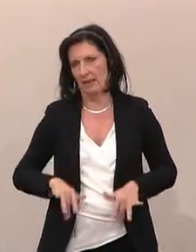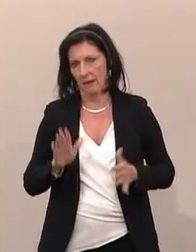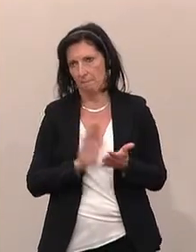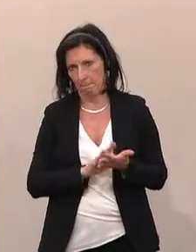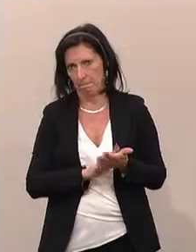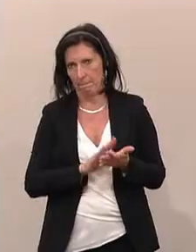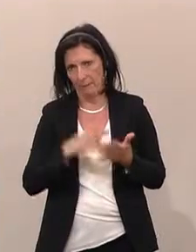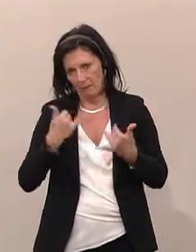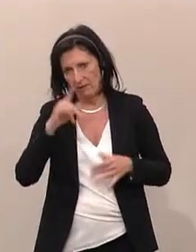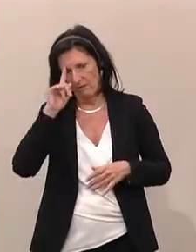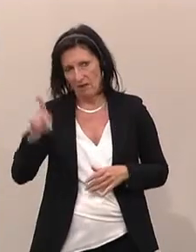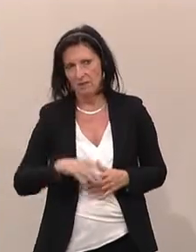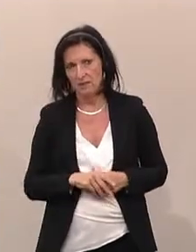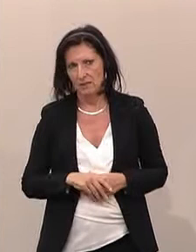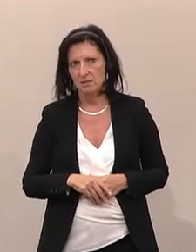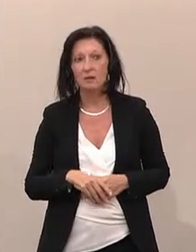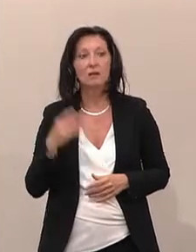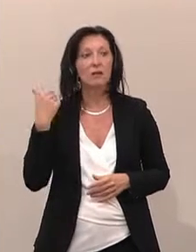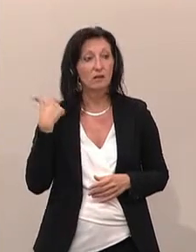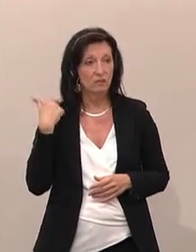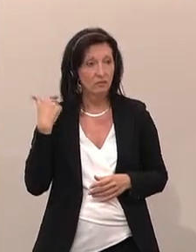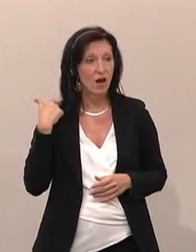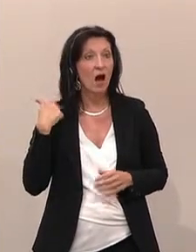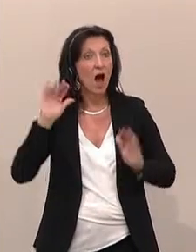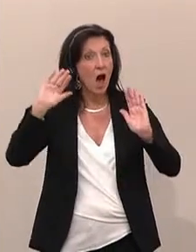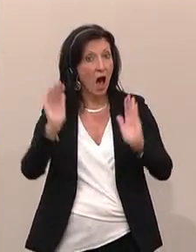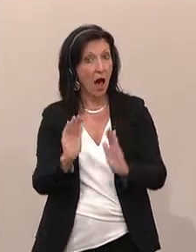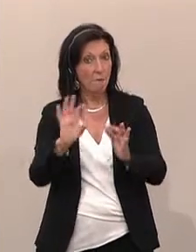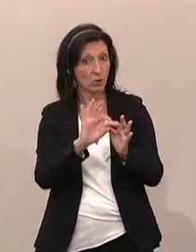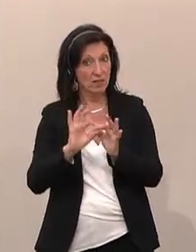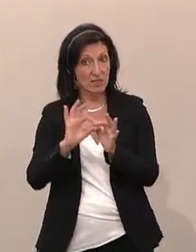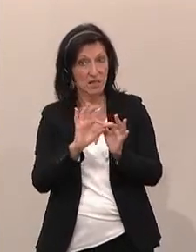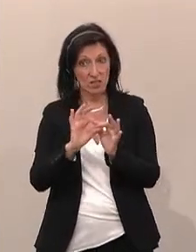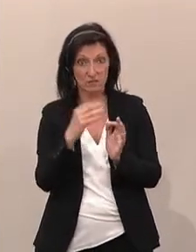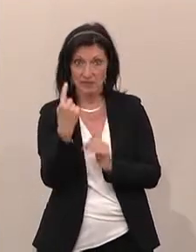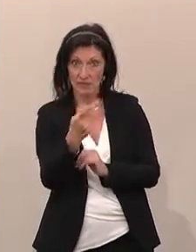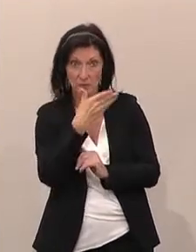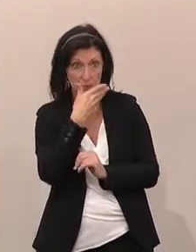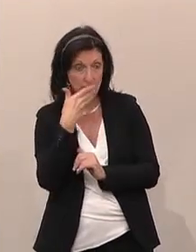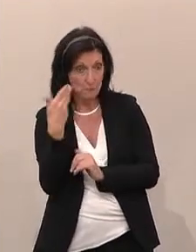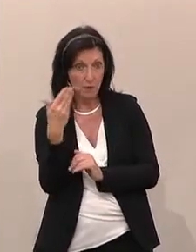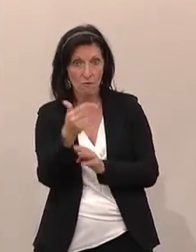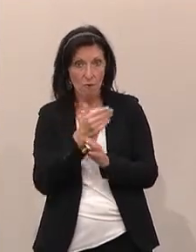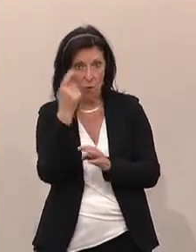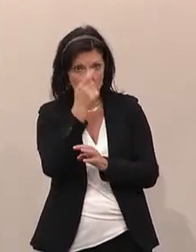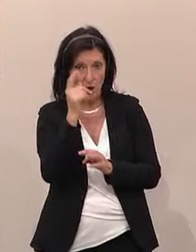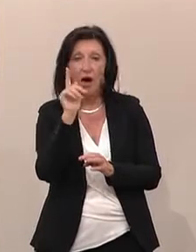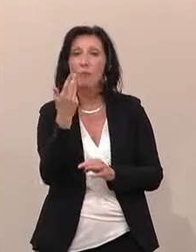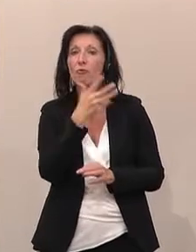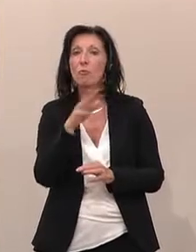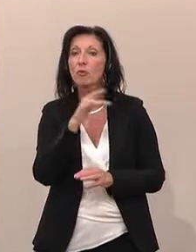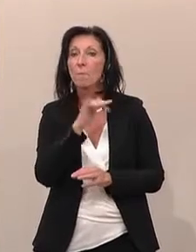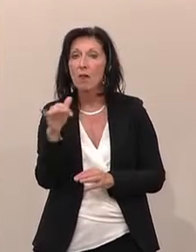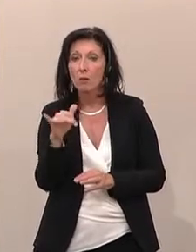und inzwischen wissen wir, es wurde zwar in dieser Abbaugesellschaft keine Vorsorge getroffen, allerdings wurden 500 Millionen